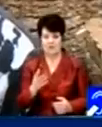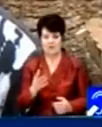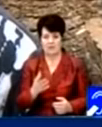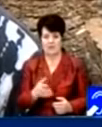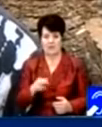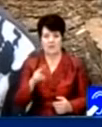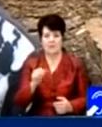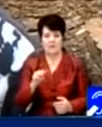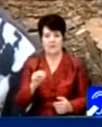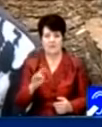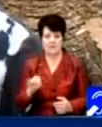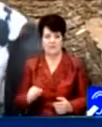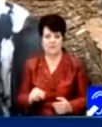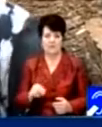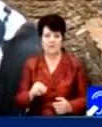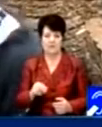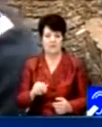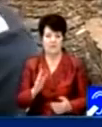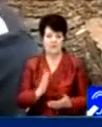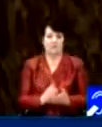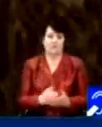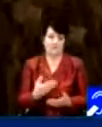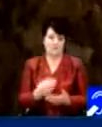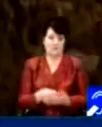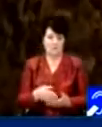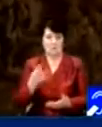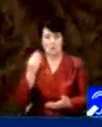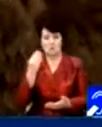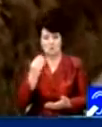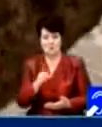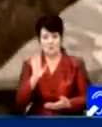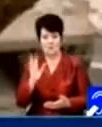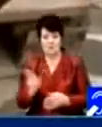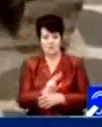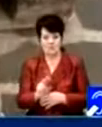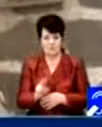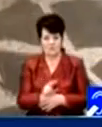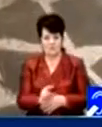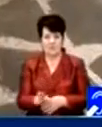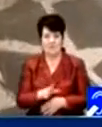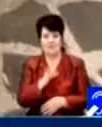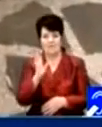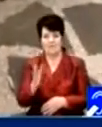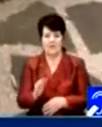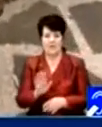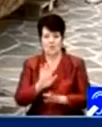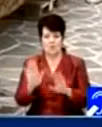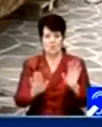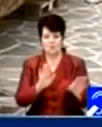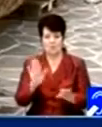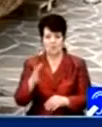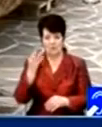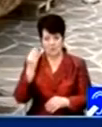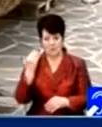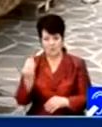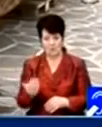Slatina, Cacica, toate sunt pe cursul Moldovei. După ce va fi restaurată, monoxila va fi expusă în Muzeul Etnografic al Moldovei, aflat în